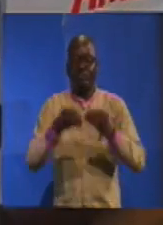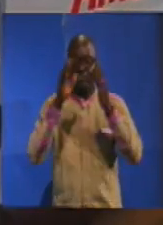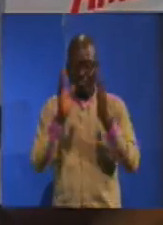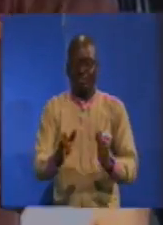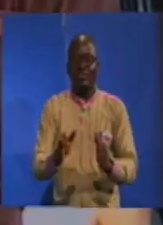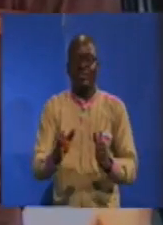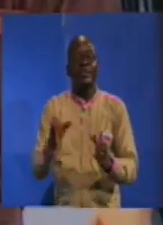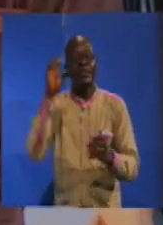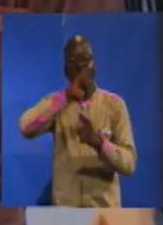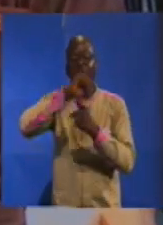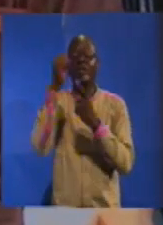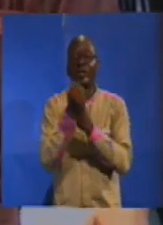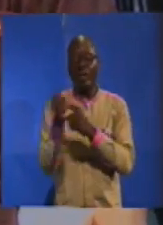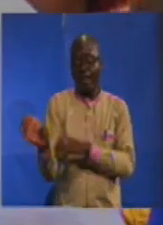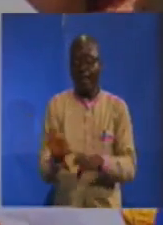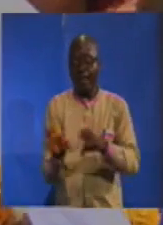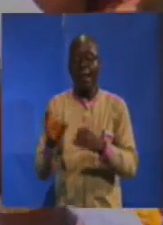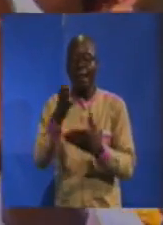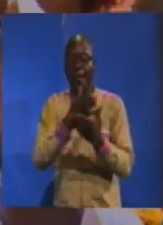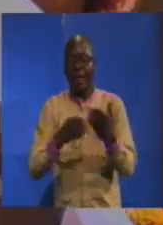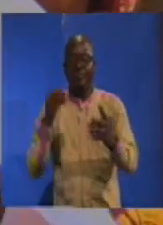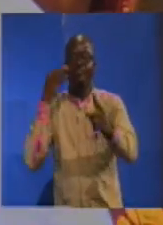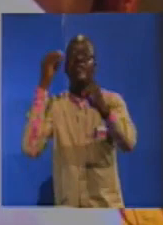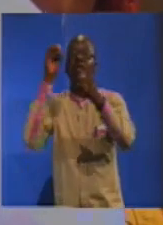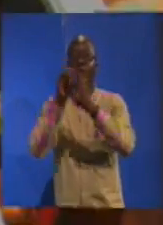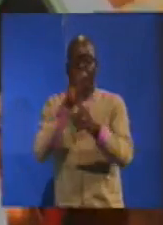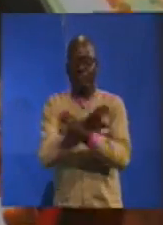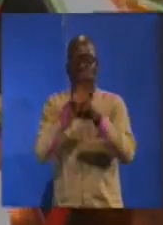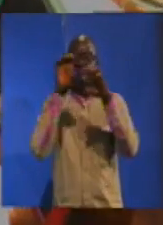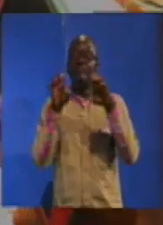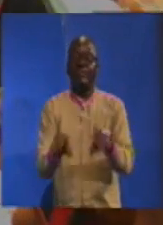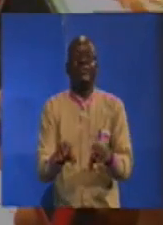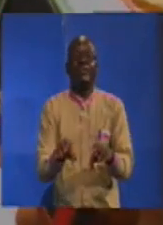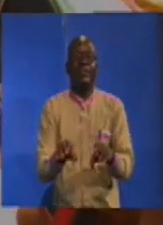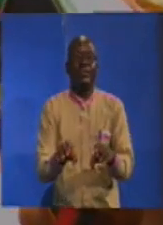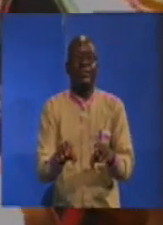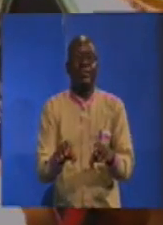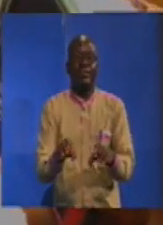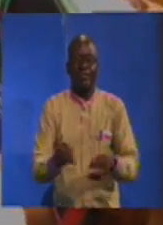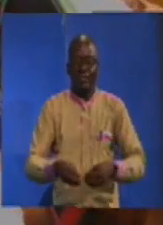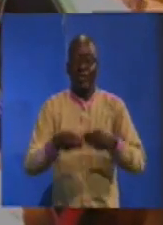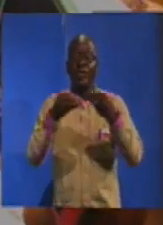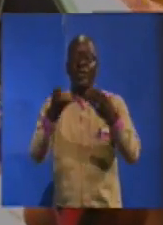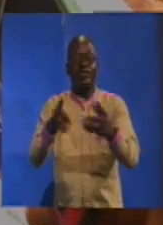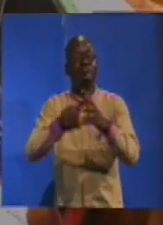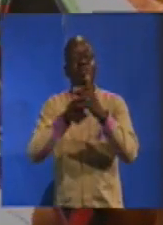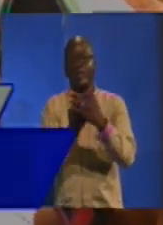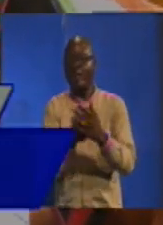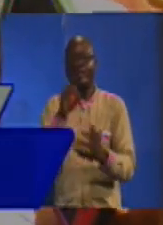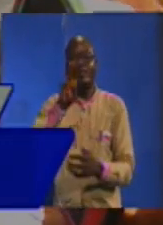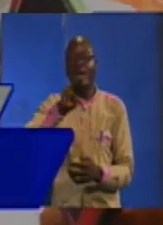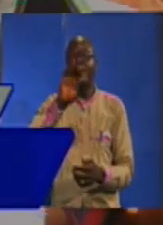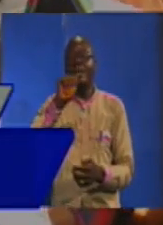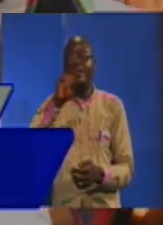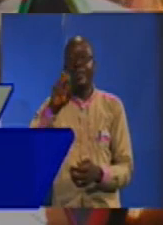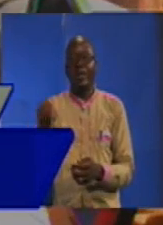dans le social fait partie des objectifs de son entreprise. Les dons, ça n'a pas commencé à Bama.